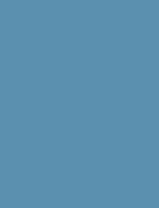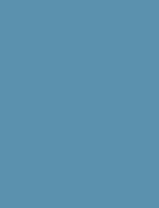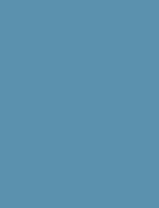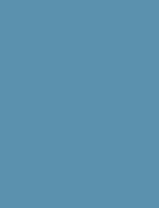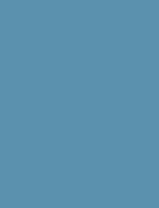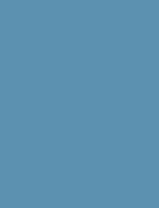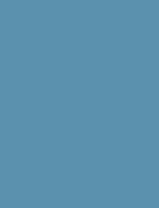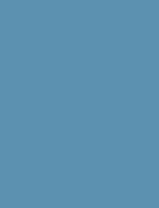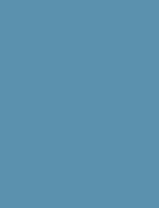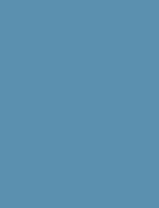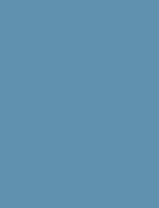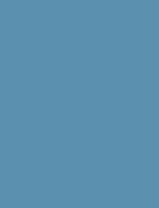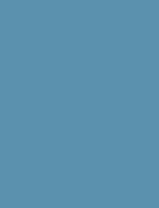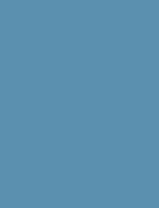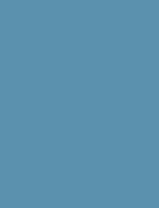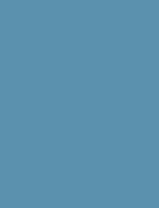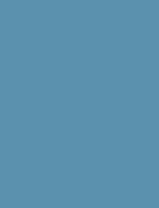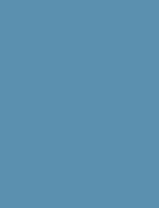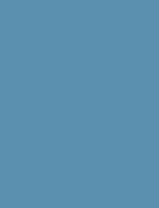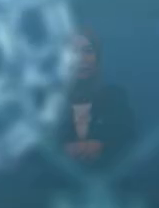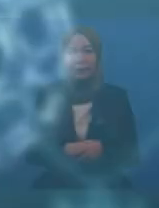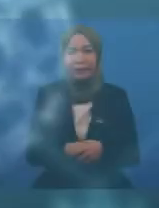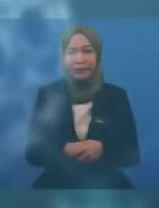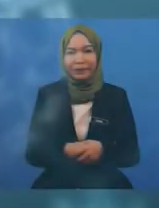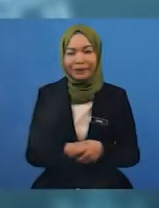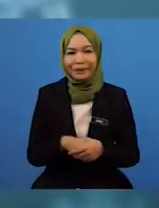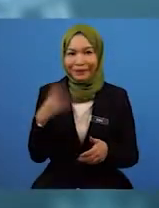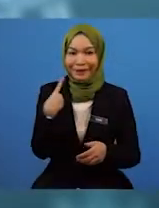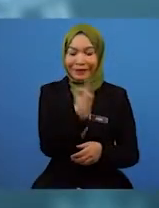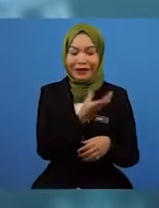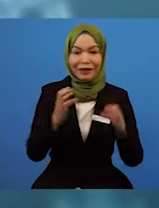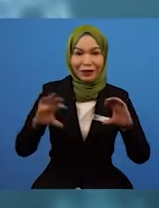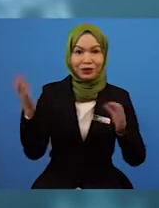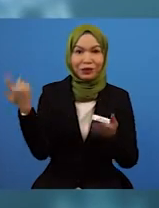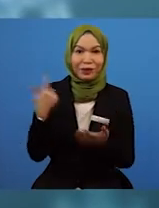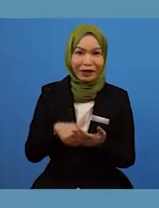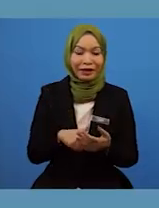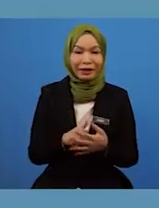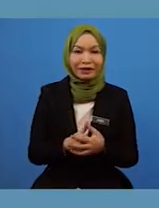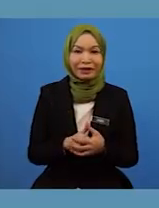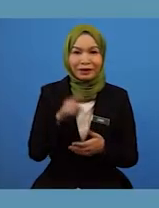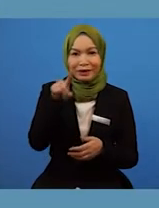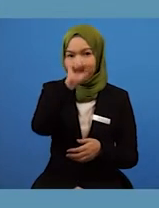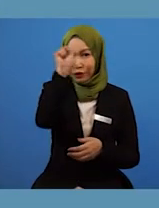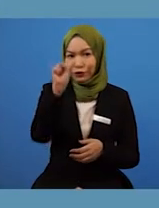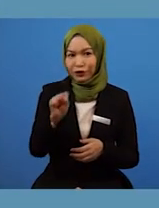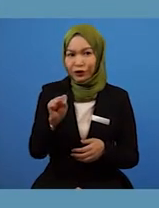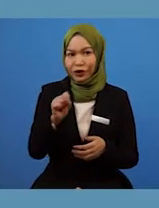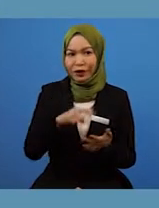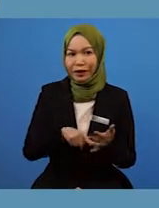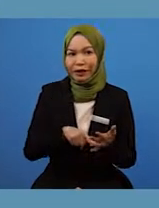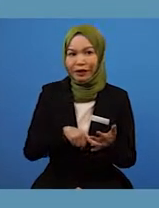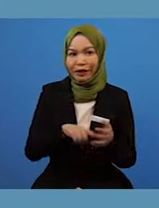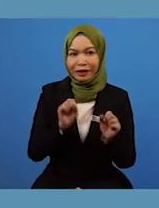252 kilojoule per mol. Kita cuba lagi satu ya. soalannya